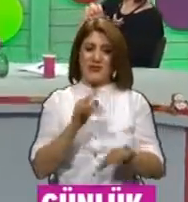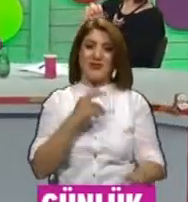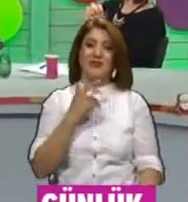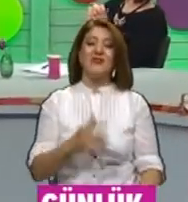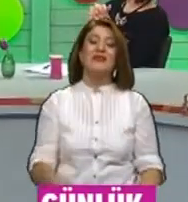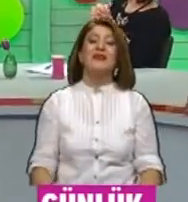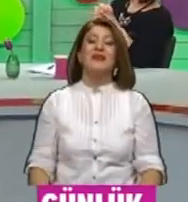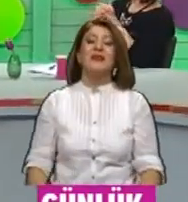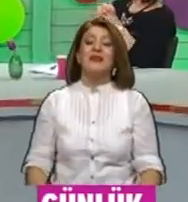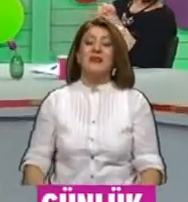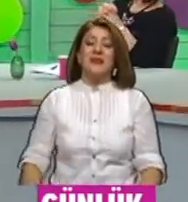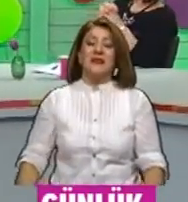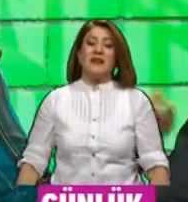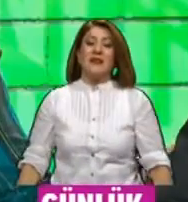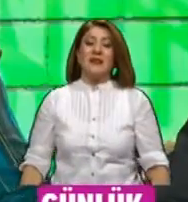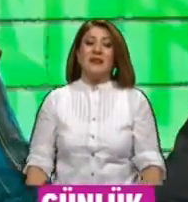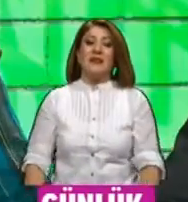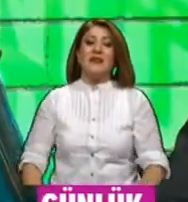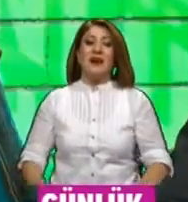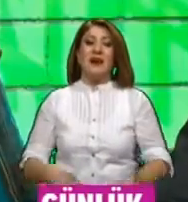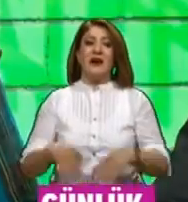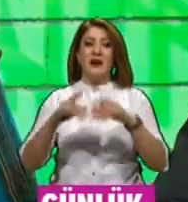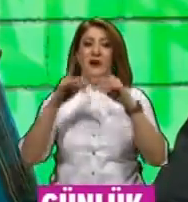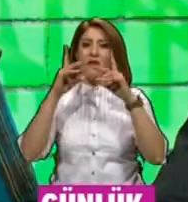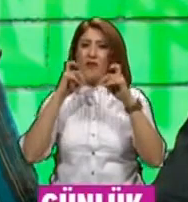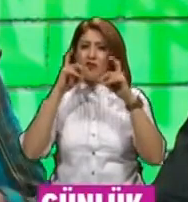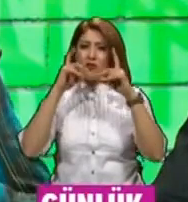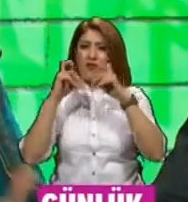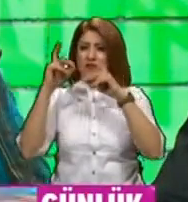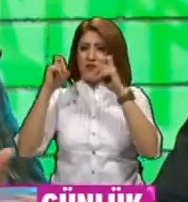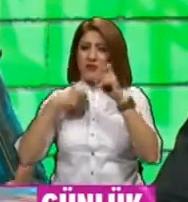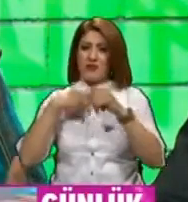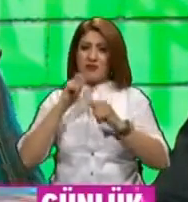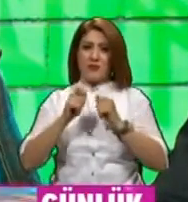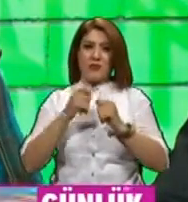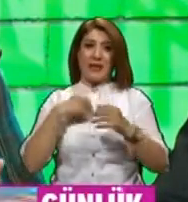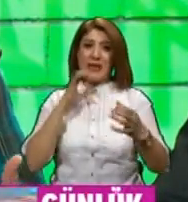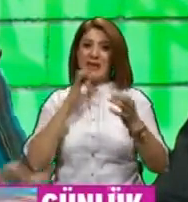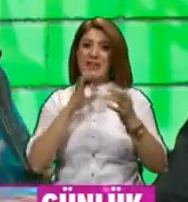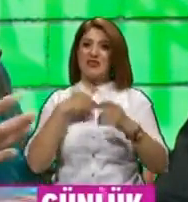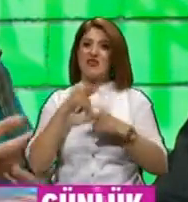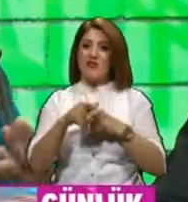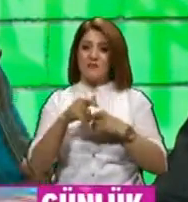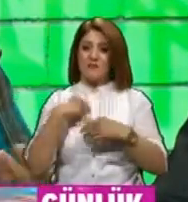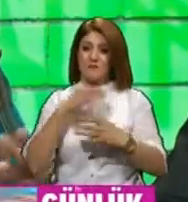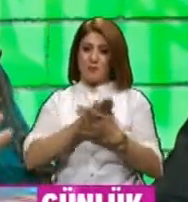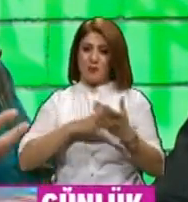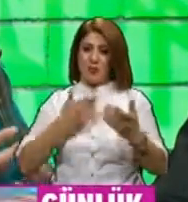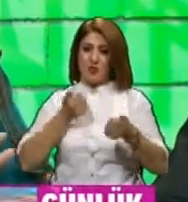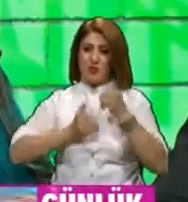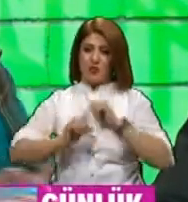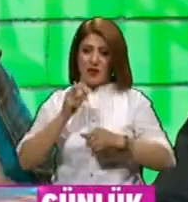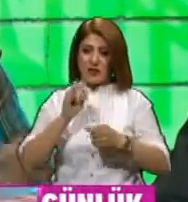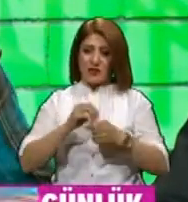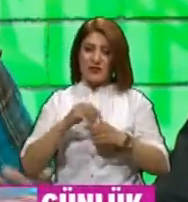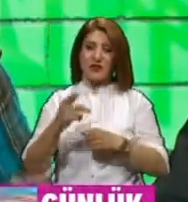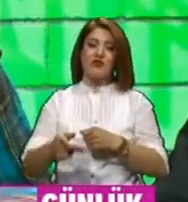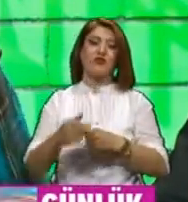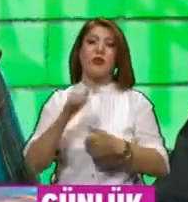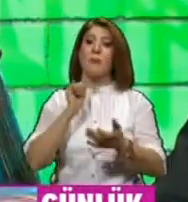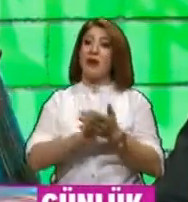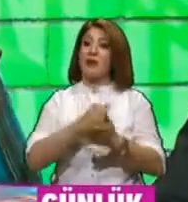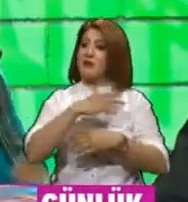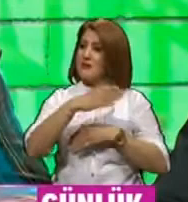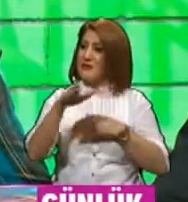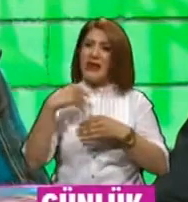zamanda. Tamam, tamam. İşte fotoğraflarını falan çekiyordum. Ben de işte iletişim fakültesi mezunuyum ben. Orada işte medyada, işte